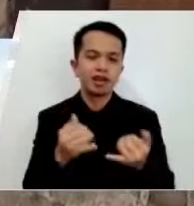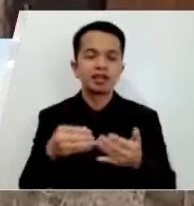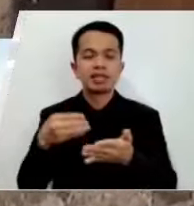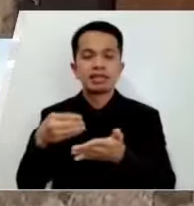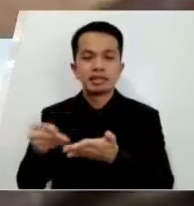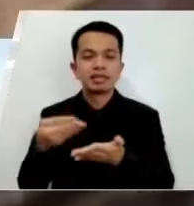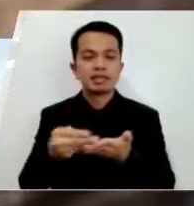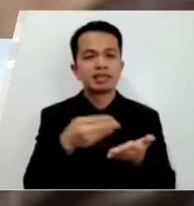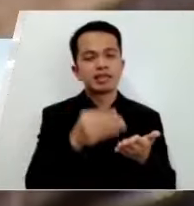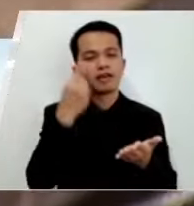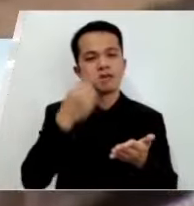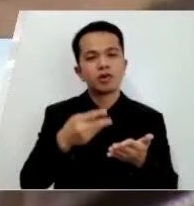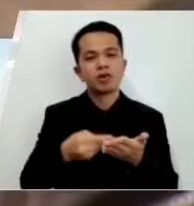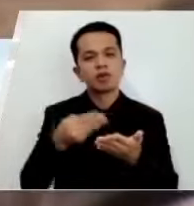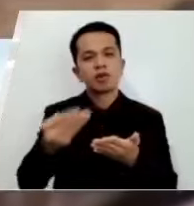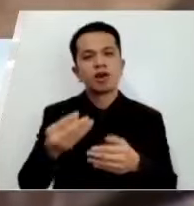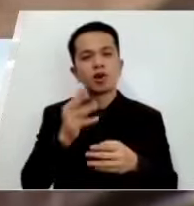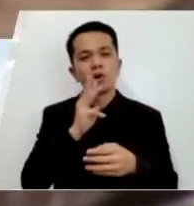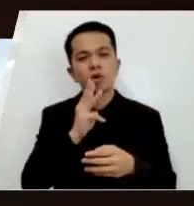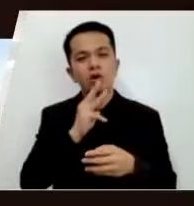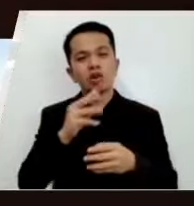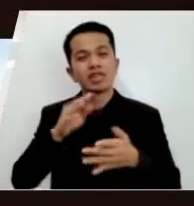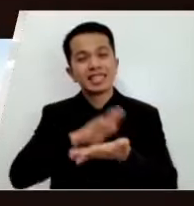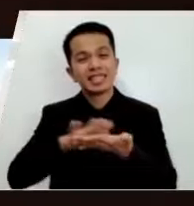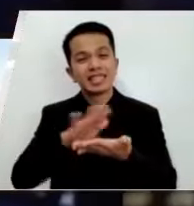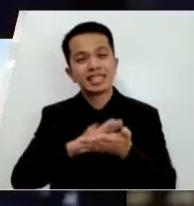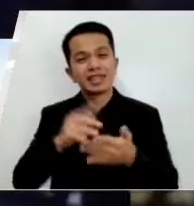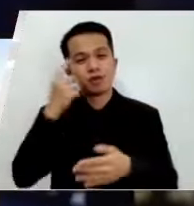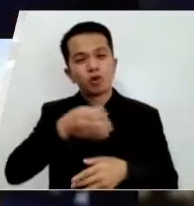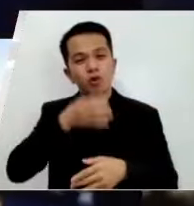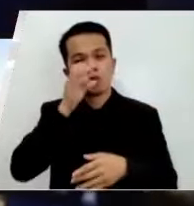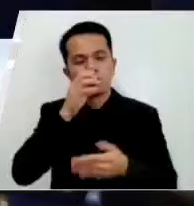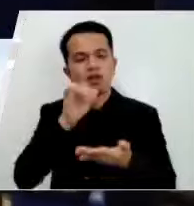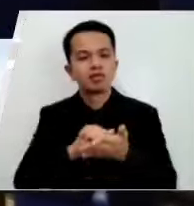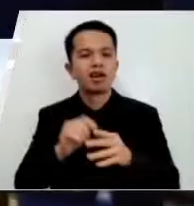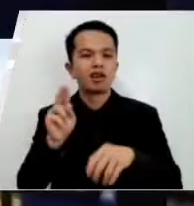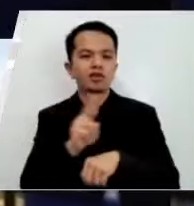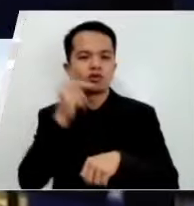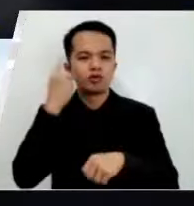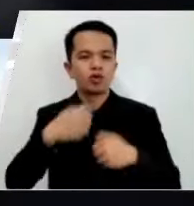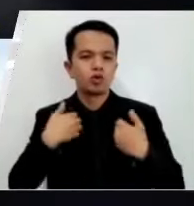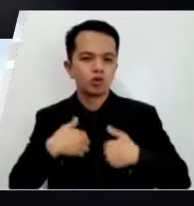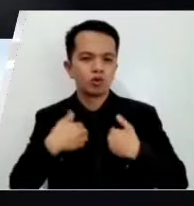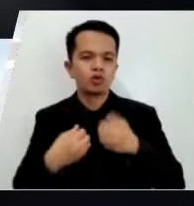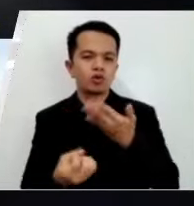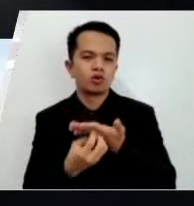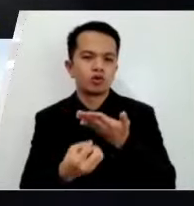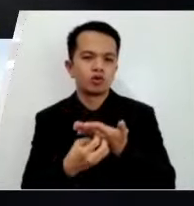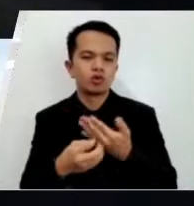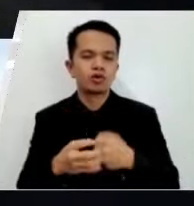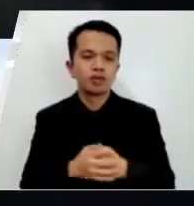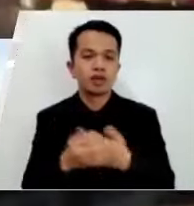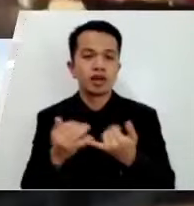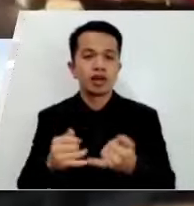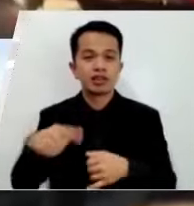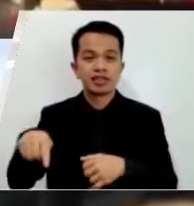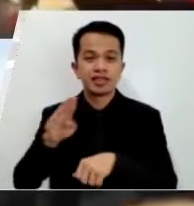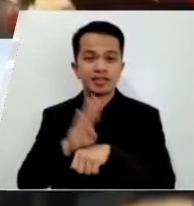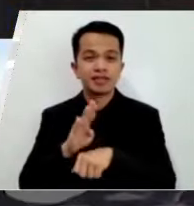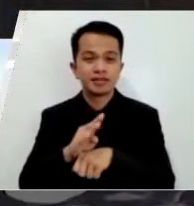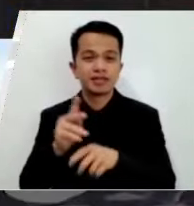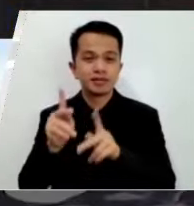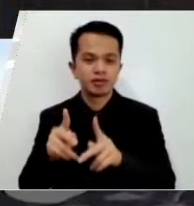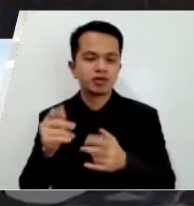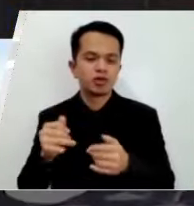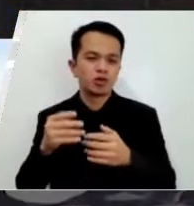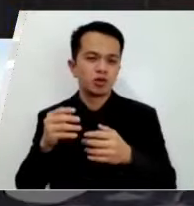purified water para sa pang-inom, pangluto at panghugas. Kaya ang maliliit na negosyante gaya ni Jessica, nag-aalala na rin. Kinakatakot ko